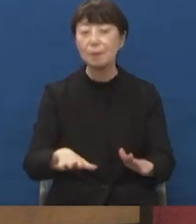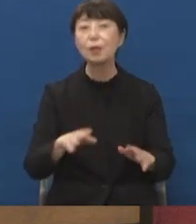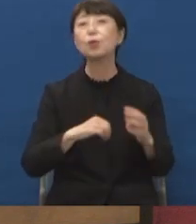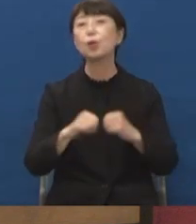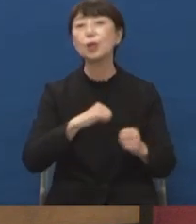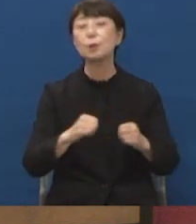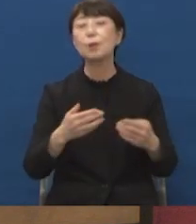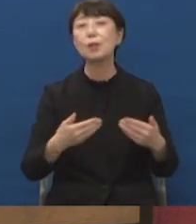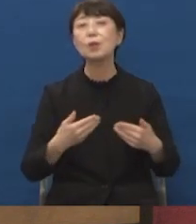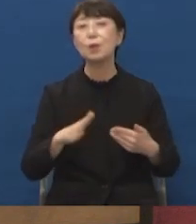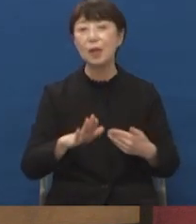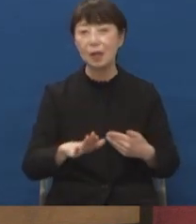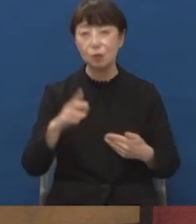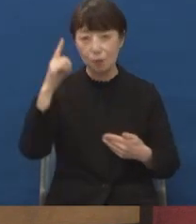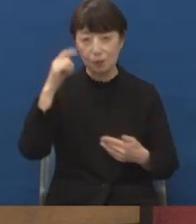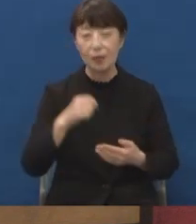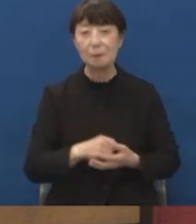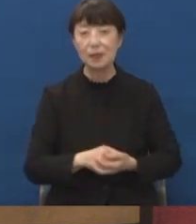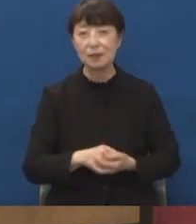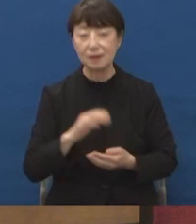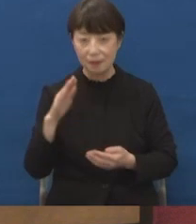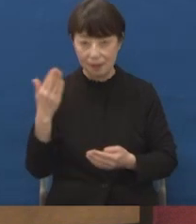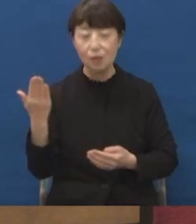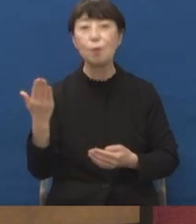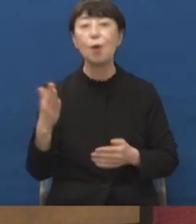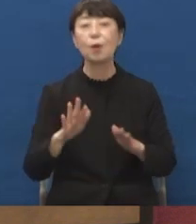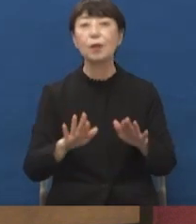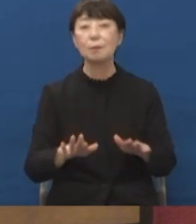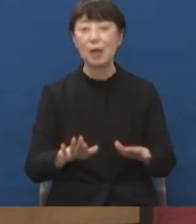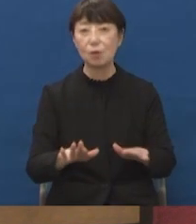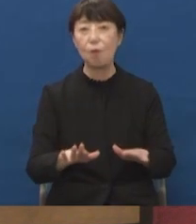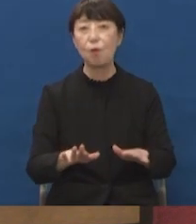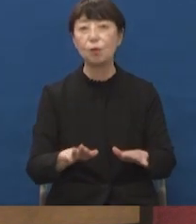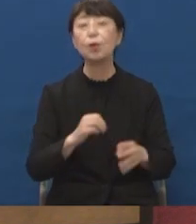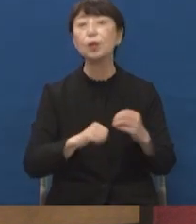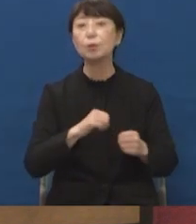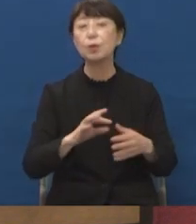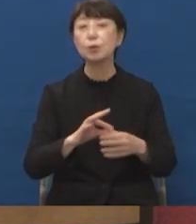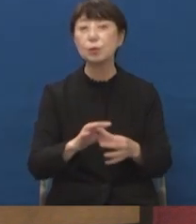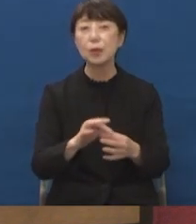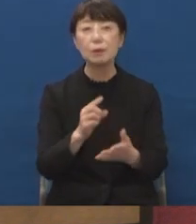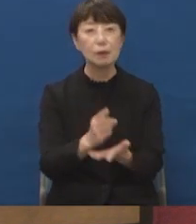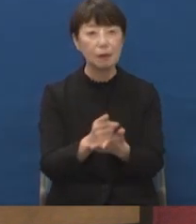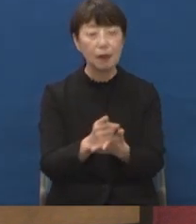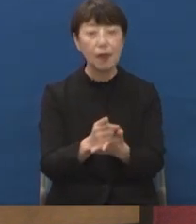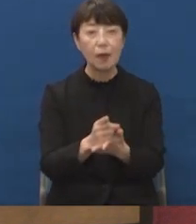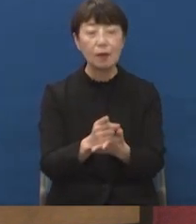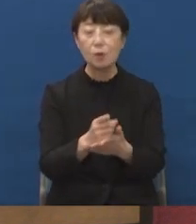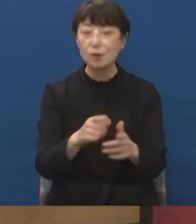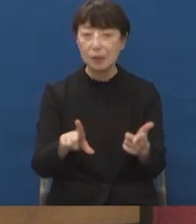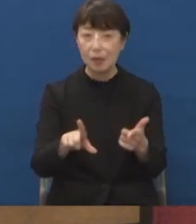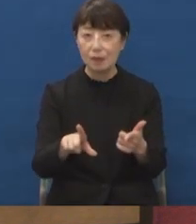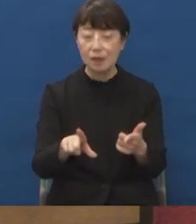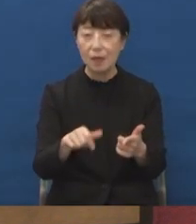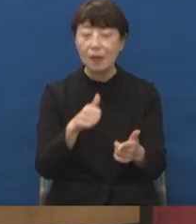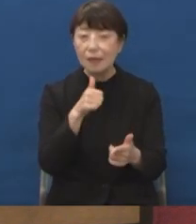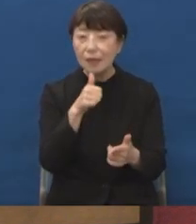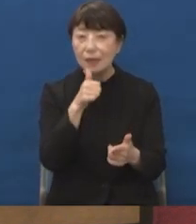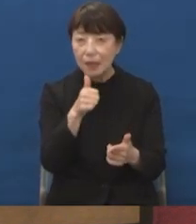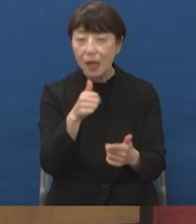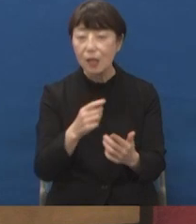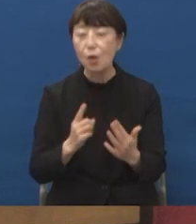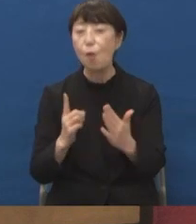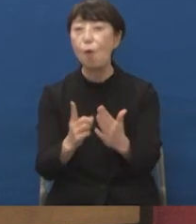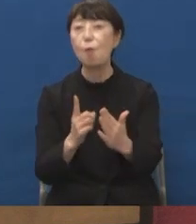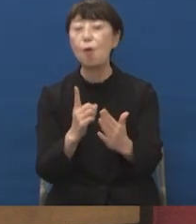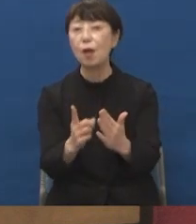なものであると考えています。しかし、現状の取り組みを続けるだけで、とりわけ不足する訪問介護、ヘルパーな